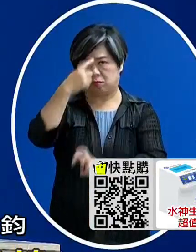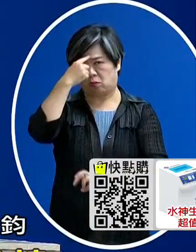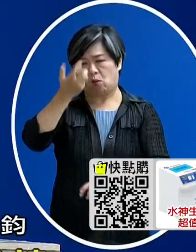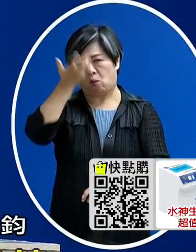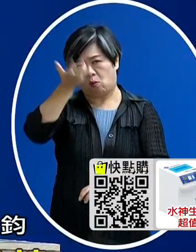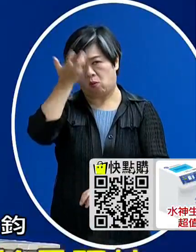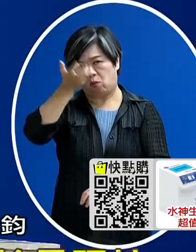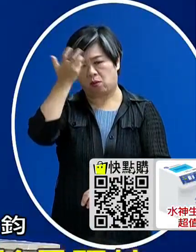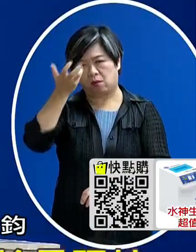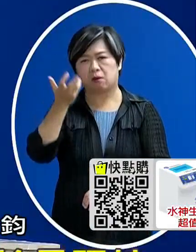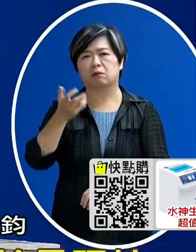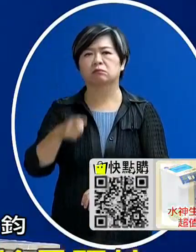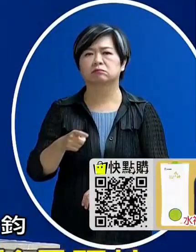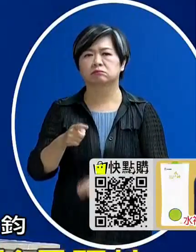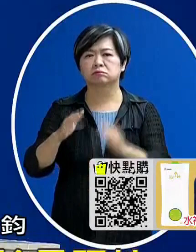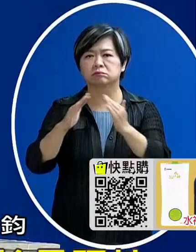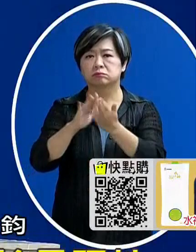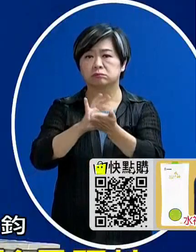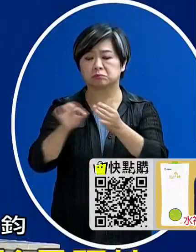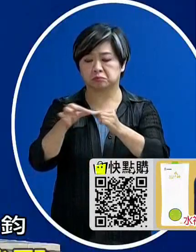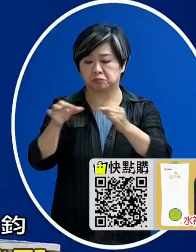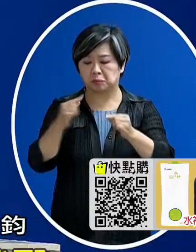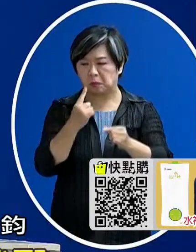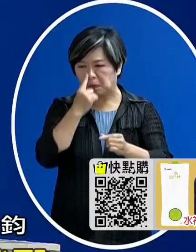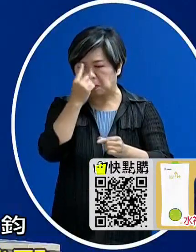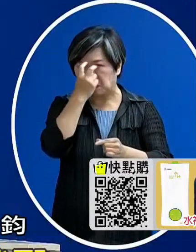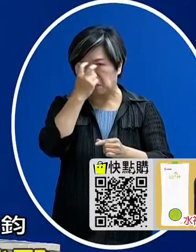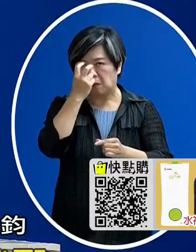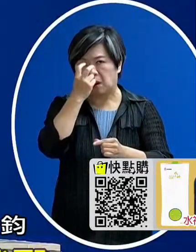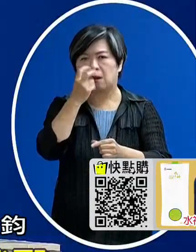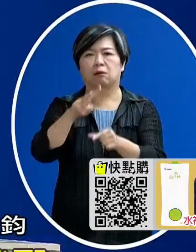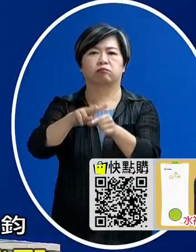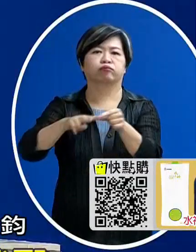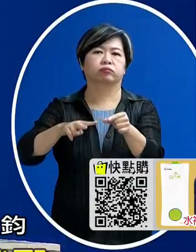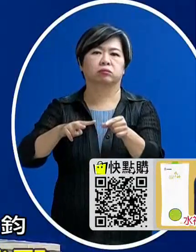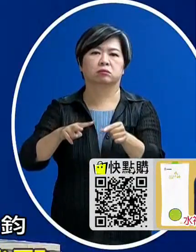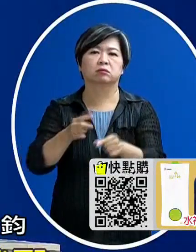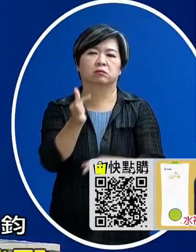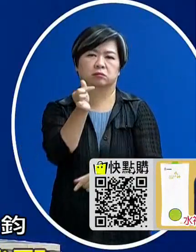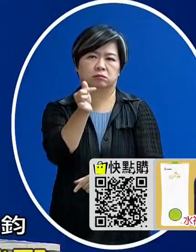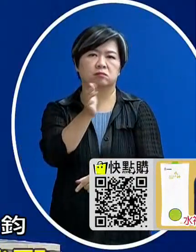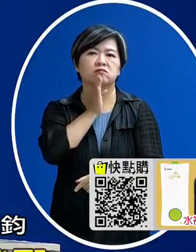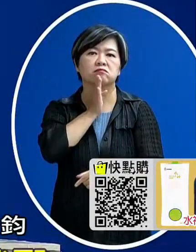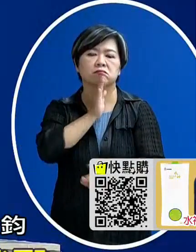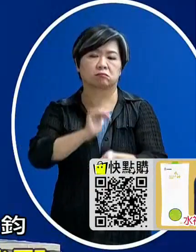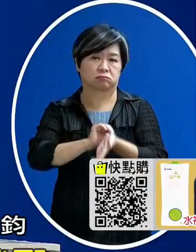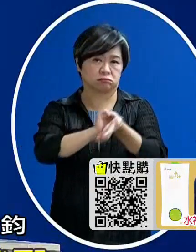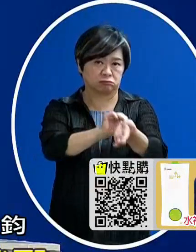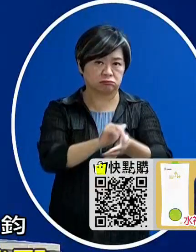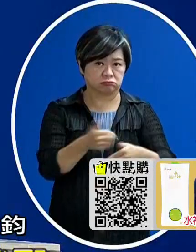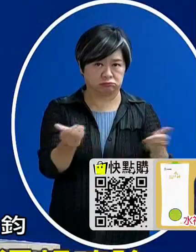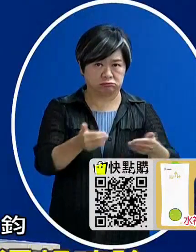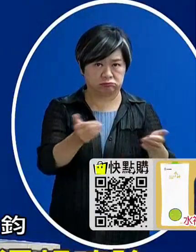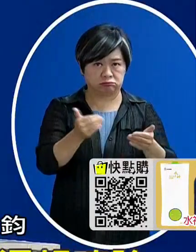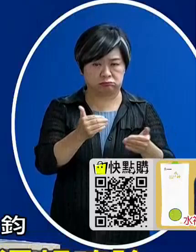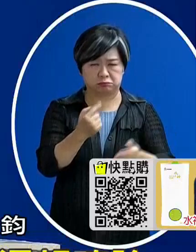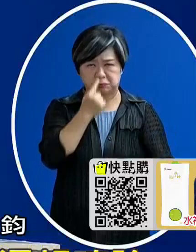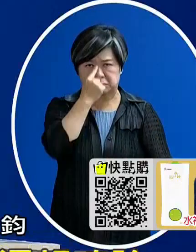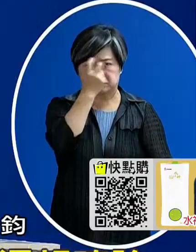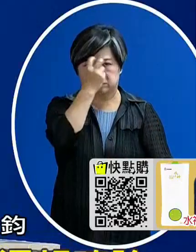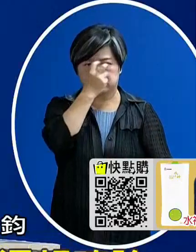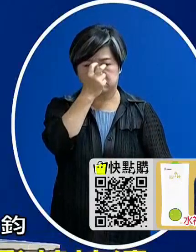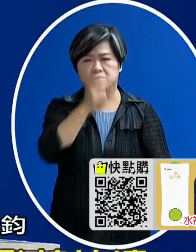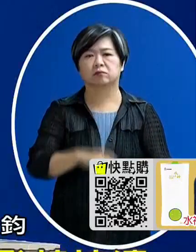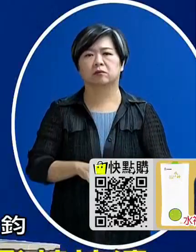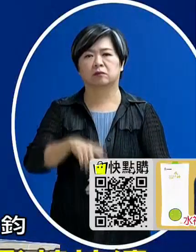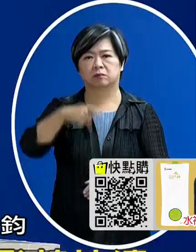烧哈，那当天有用家用快筛筛检是阳性，那也有到医院里面哈就医，那经过裁剪 PCR